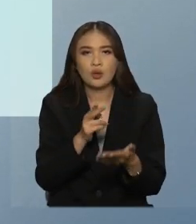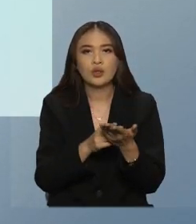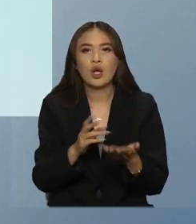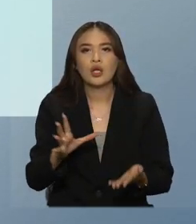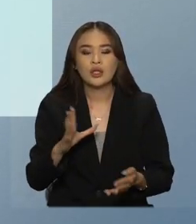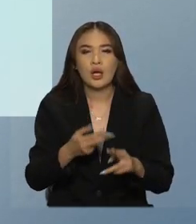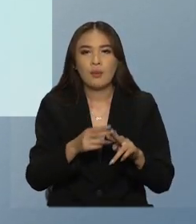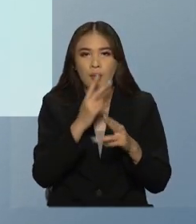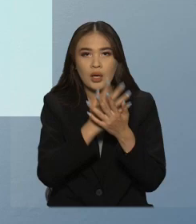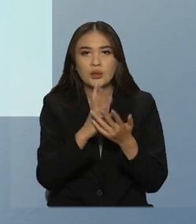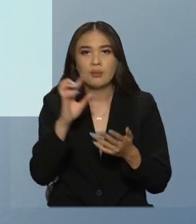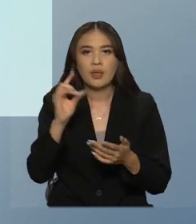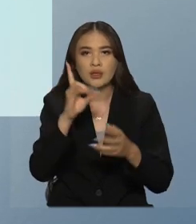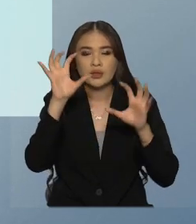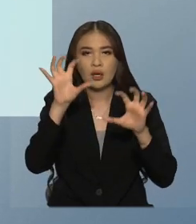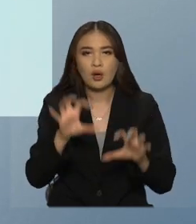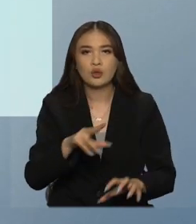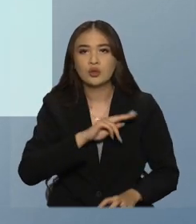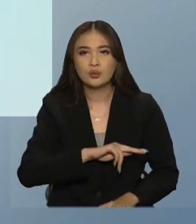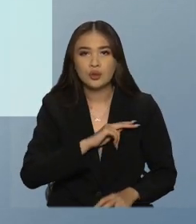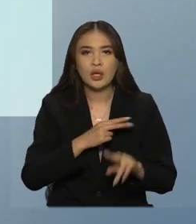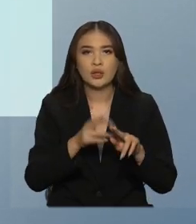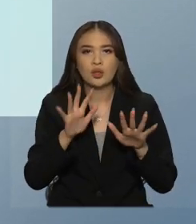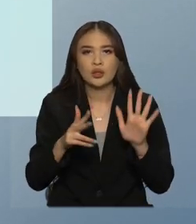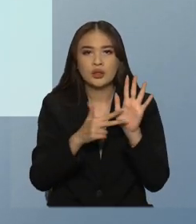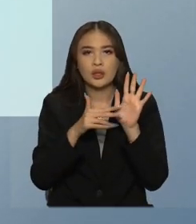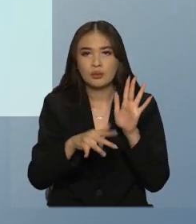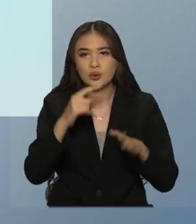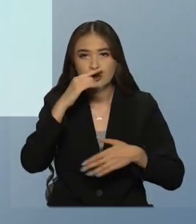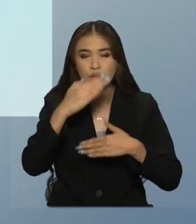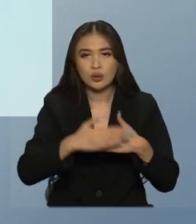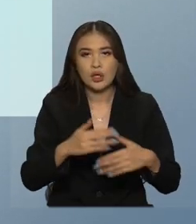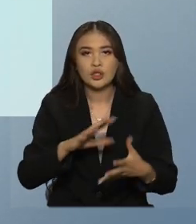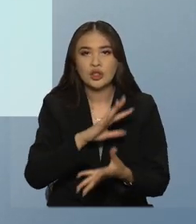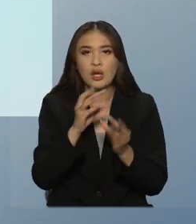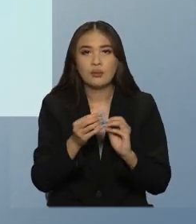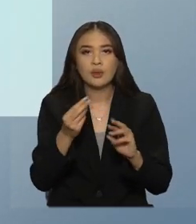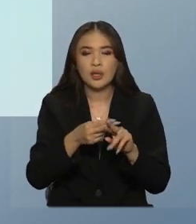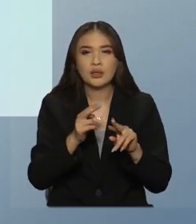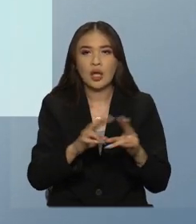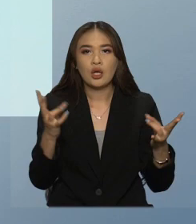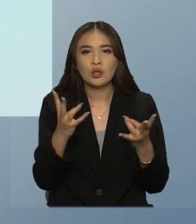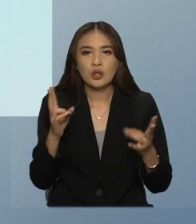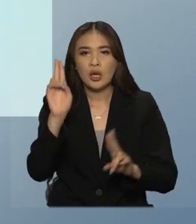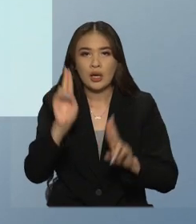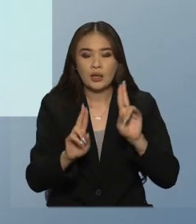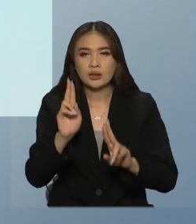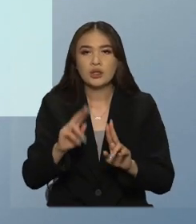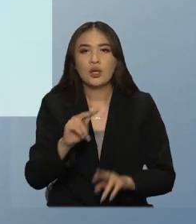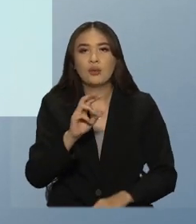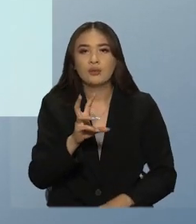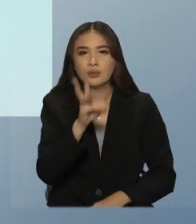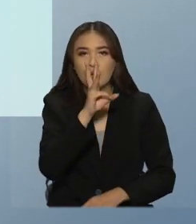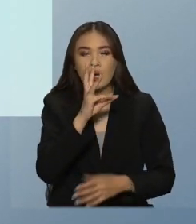тырысады. Ондағы заңсыз жұмыс істегендер небәрі 8 мыңға жуықтайды. Жалпы талап сақтау арқылы табыс табу үшін